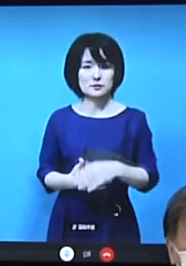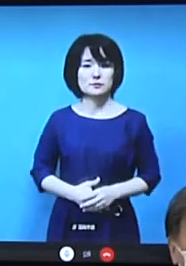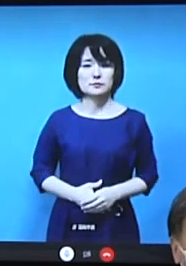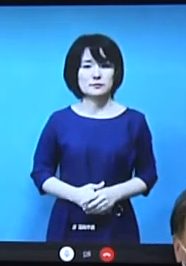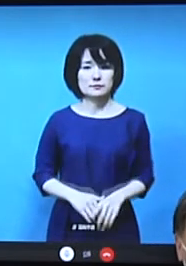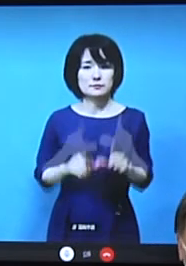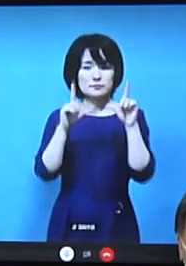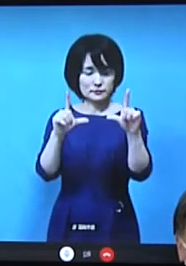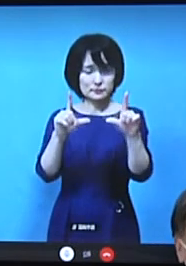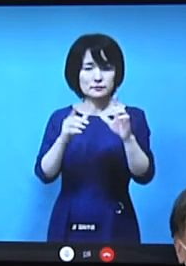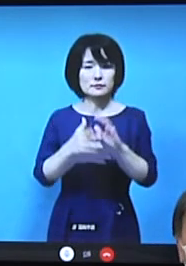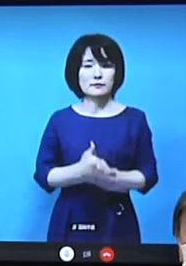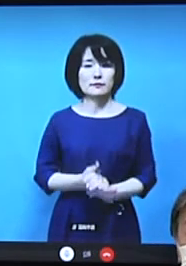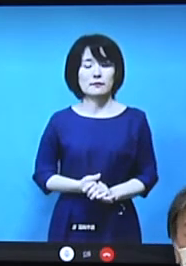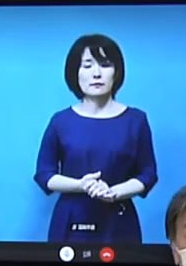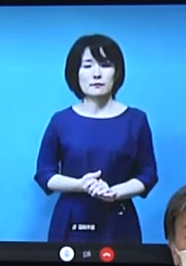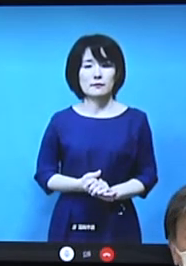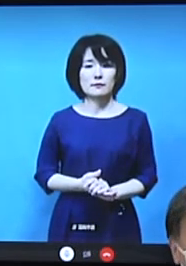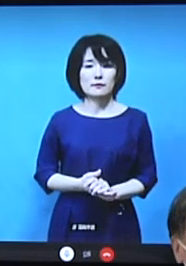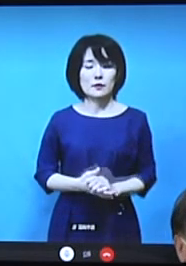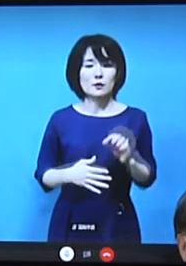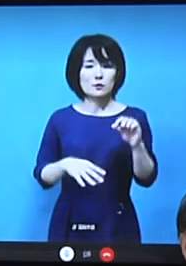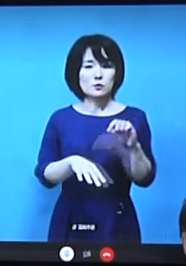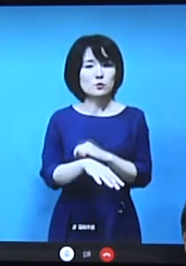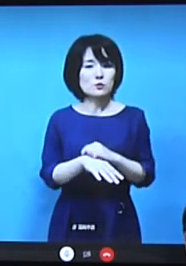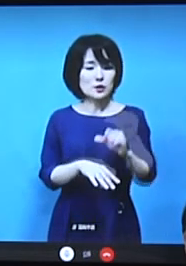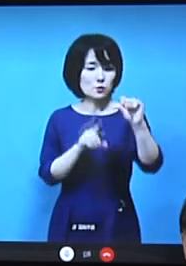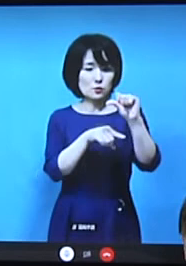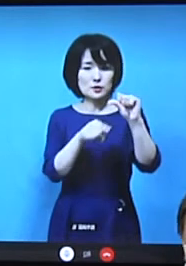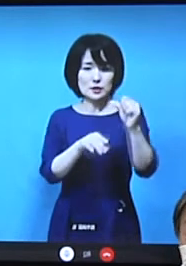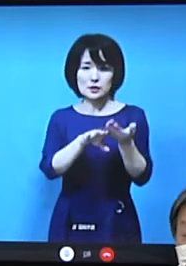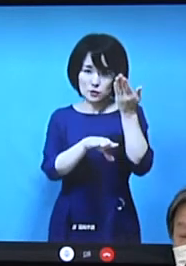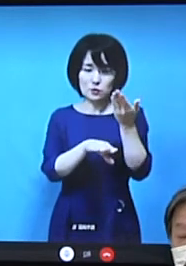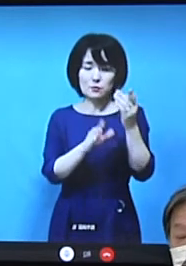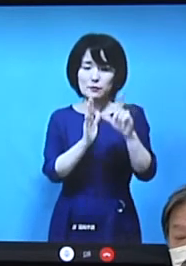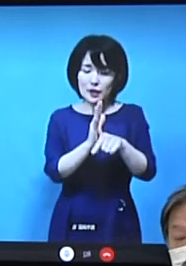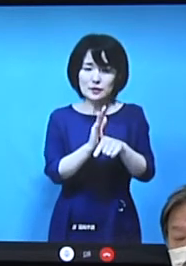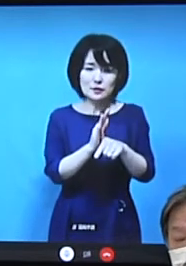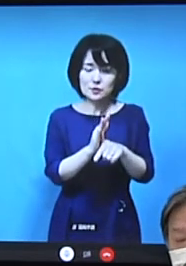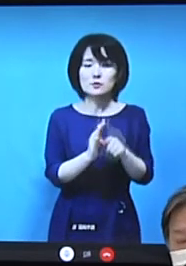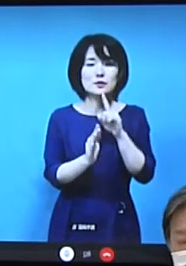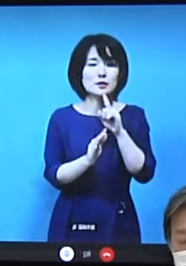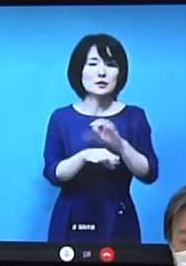ラスター特に5になったらということではないですし、もう言うとなんですけれども、